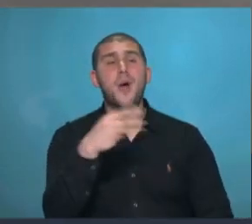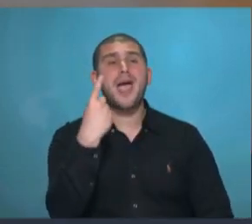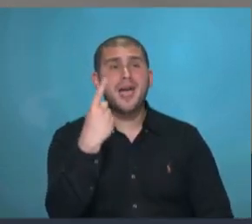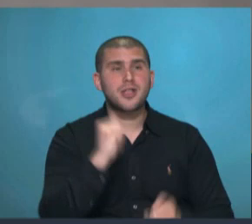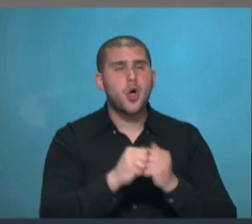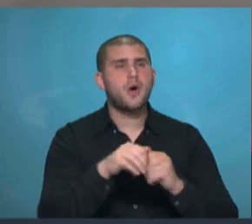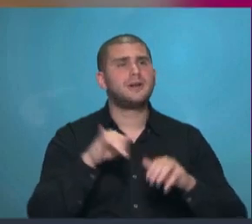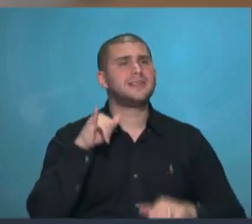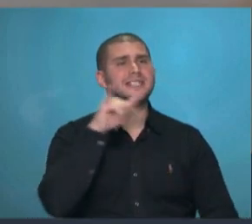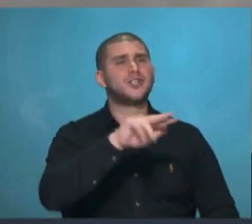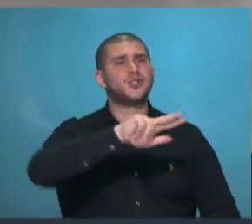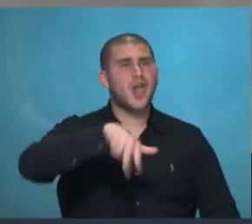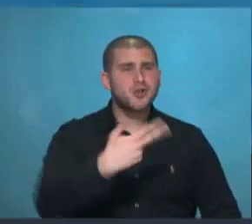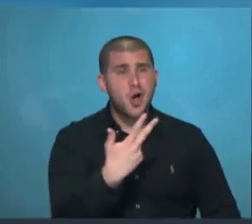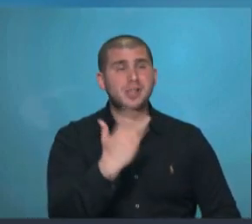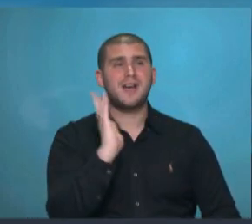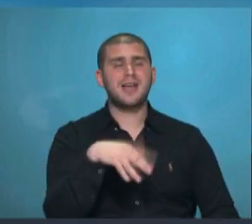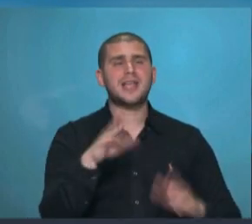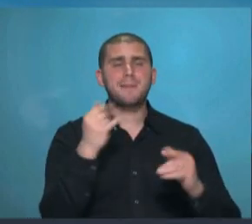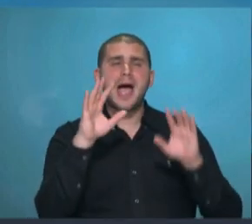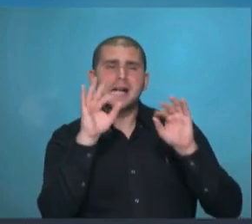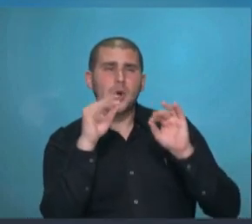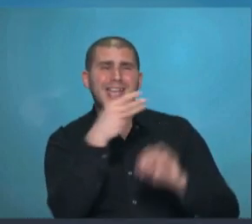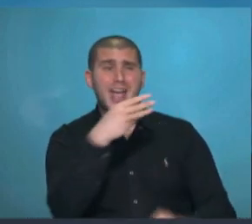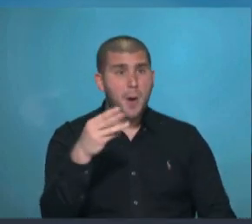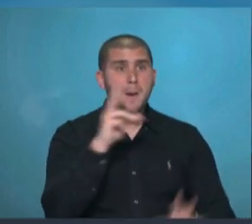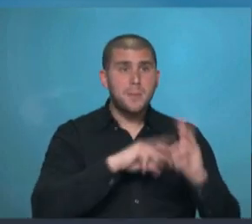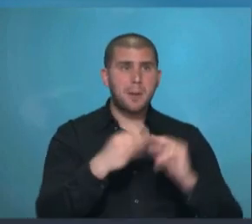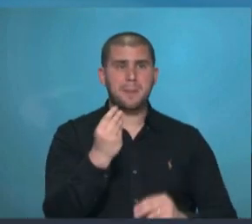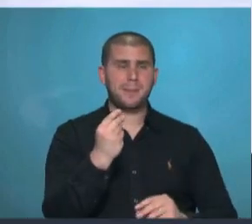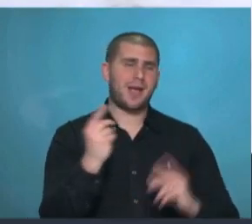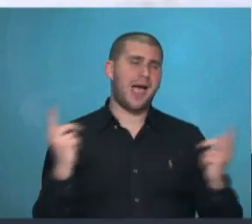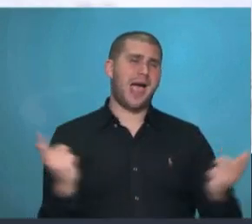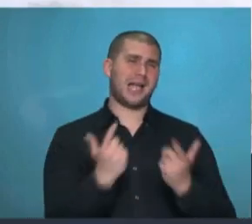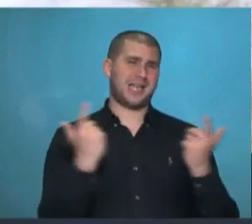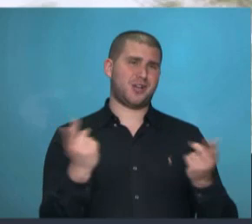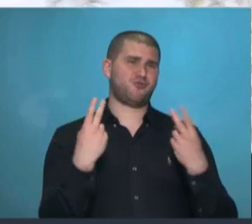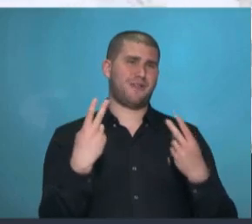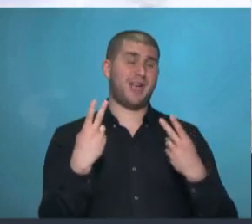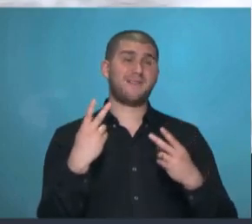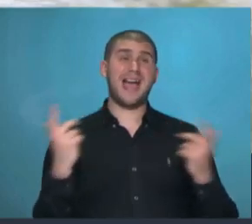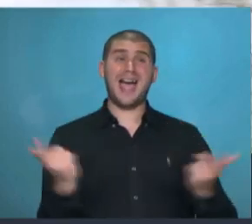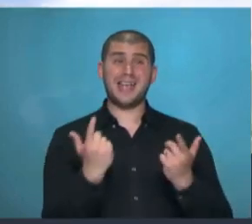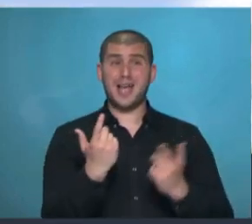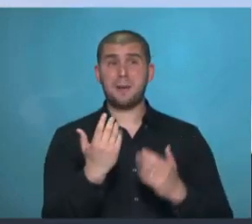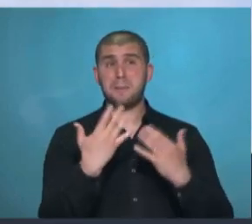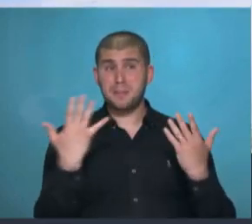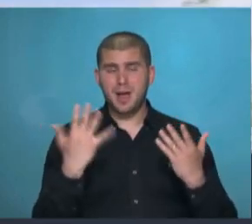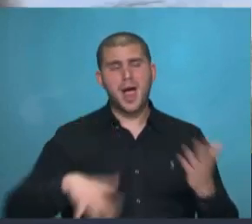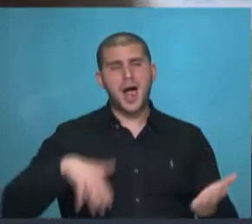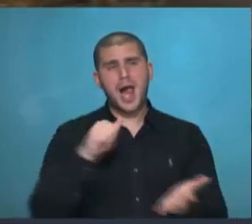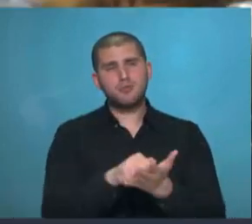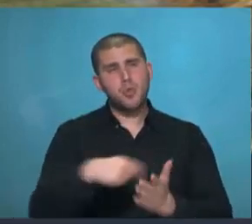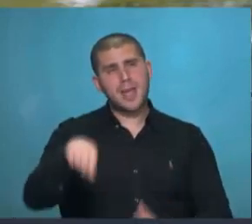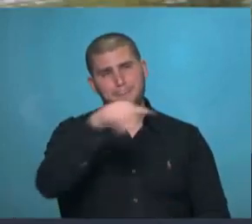לטיסה של 3 שעות ועד כמה עשרות אירו, מדובר במחירי חגיגה. רק שהחגיגה מתברר על